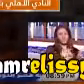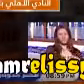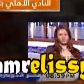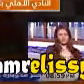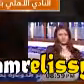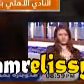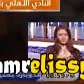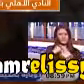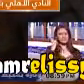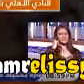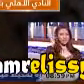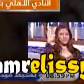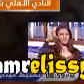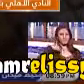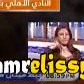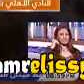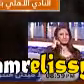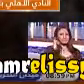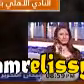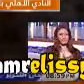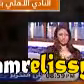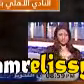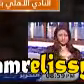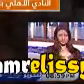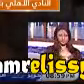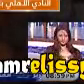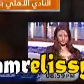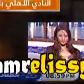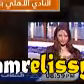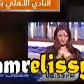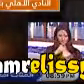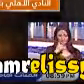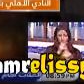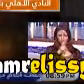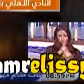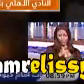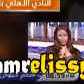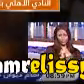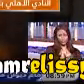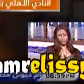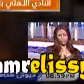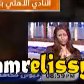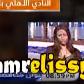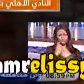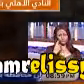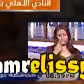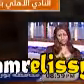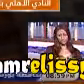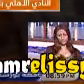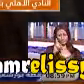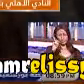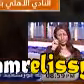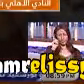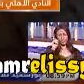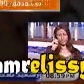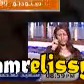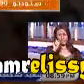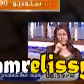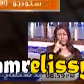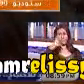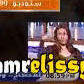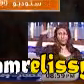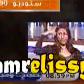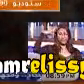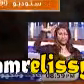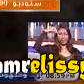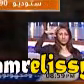الان يعني لكن وصلتني هذه الانباء طيب هل هناك يعني في انباء بتقول انه في تعليمات باطفاء جميع لمبات